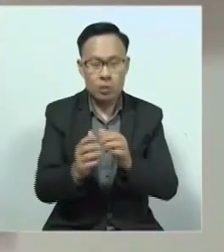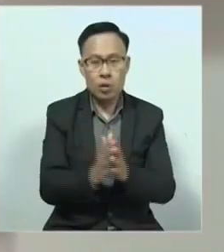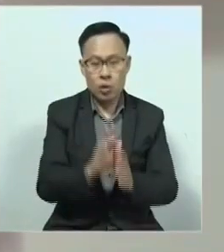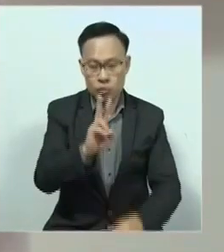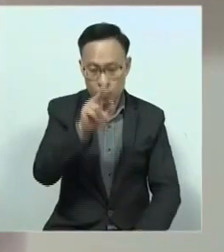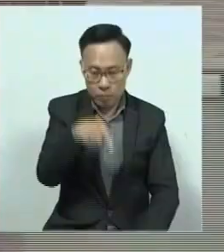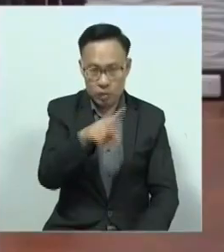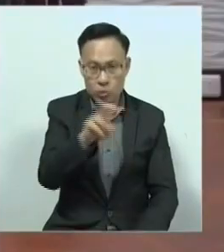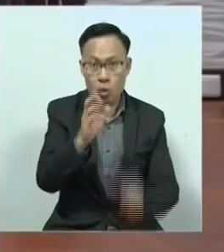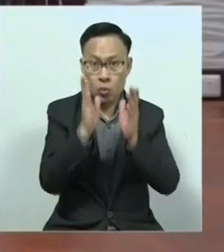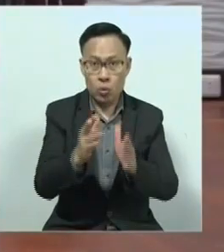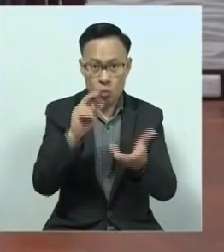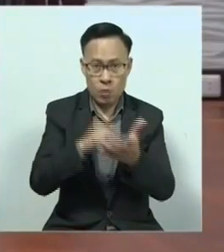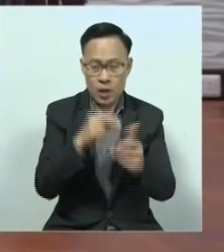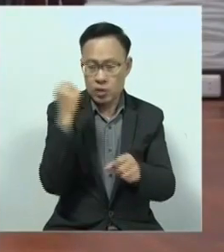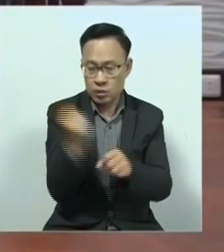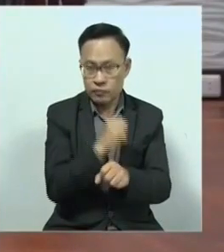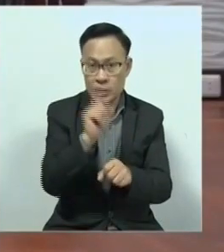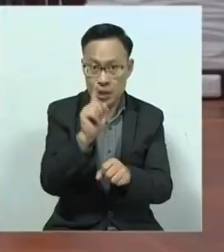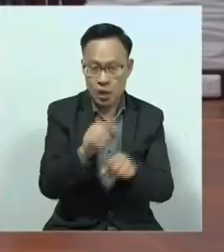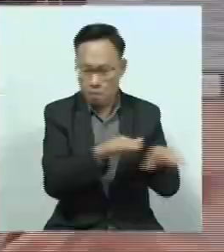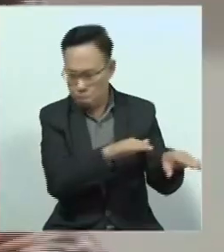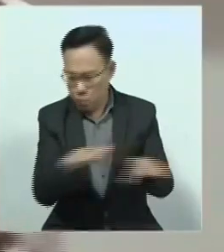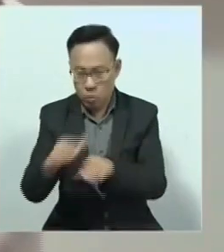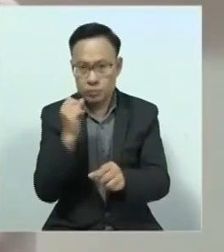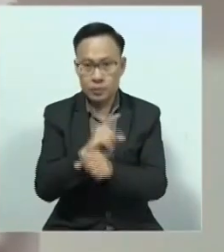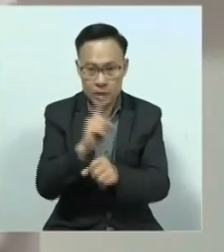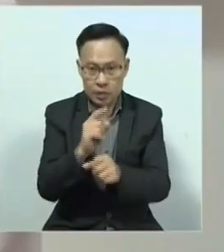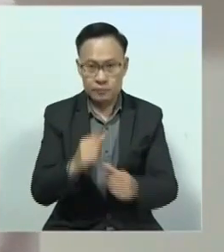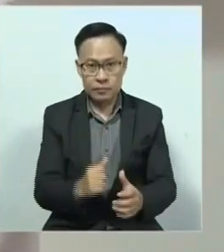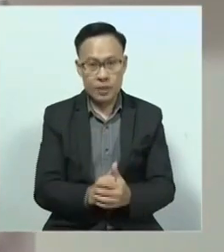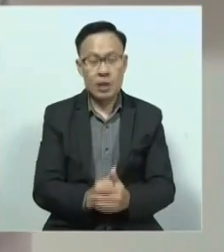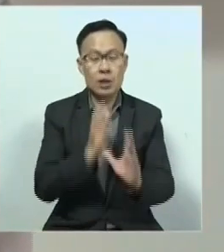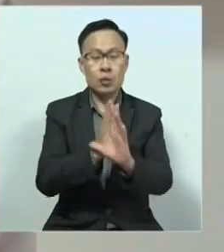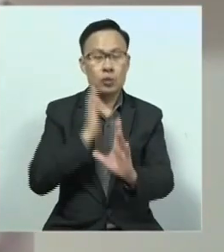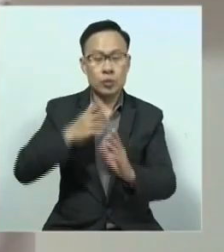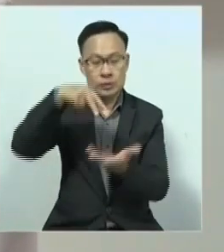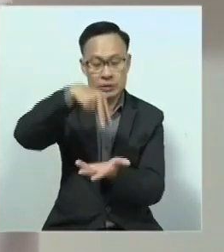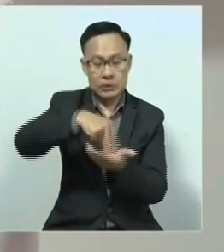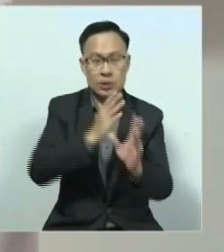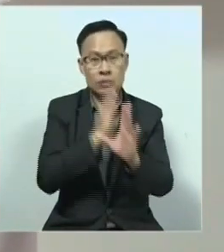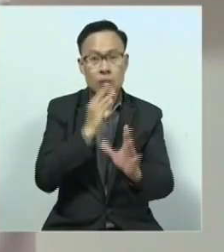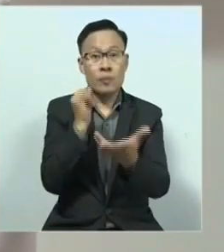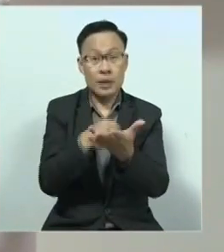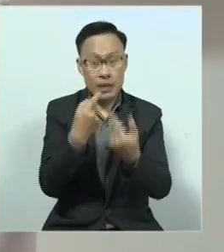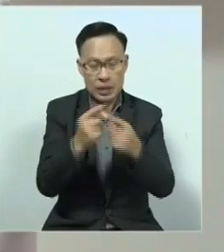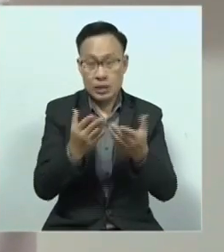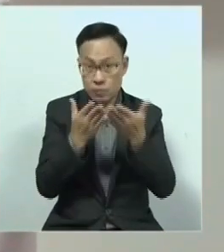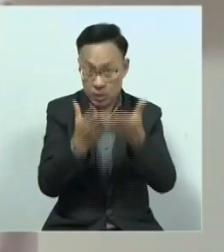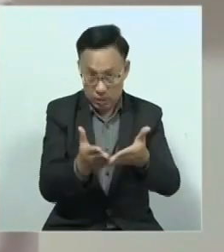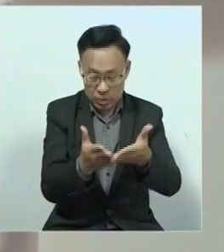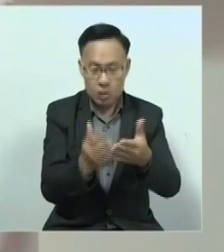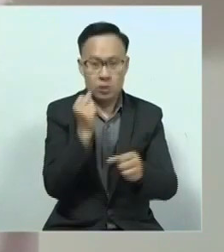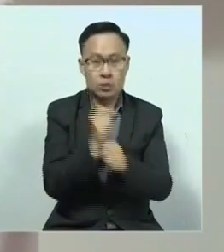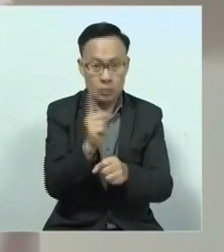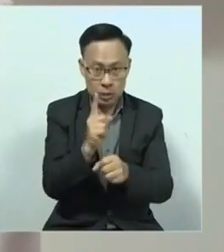ไม่ใช่น้อยนะครับ ไม่ใช่แบบเอ้าซ้ายหันขวาหันเหมือนแถวชิดปกติไม่ใช่แล้วครับ2,200 คนใ